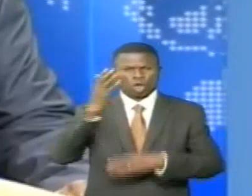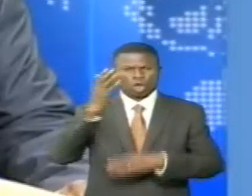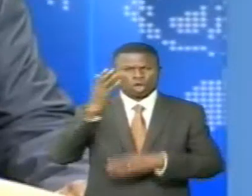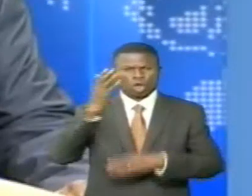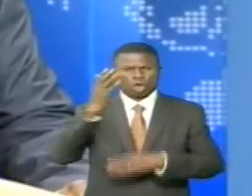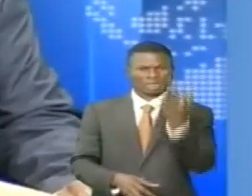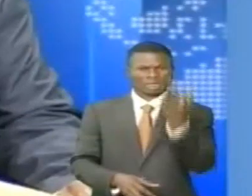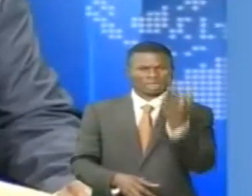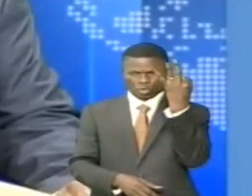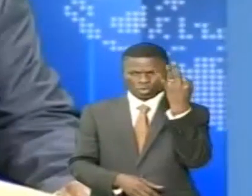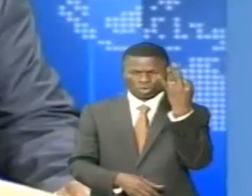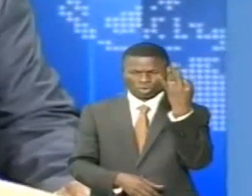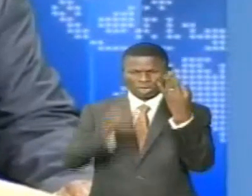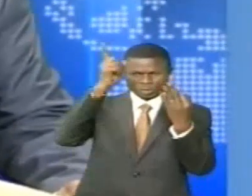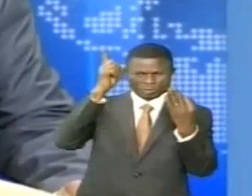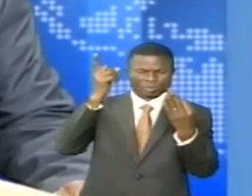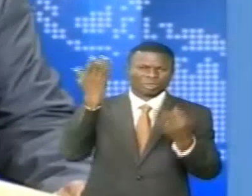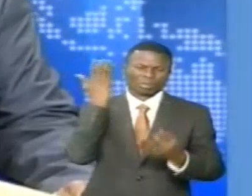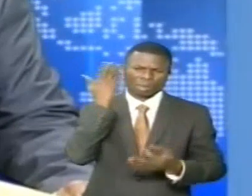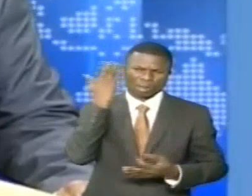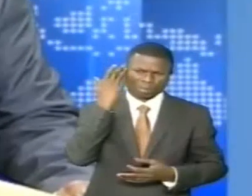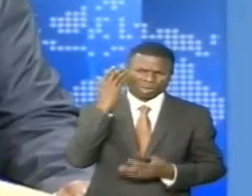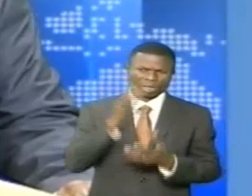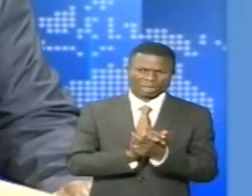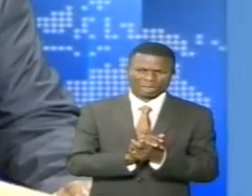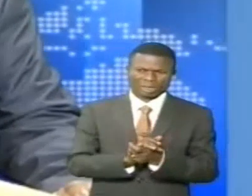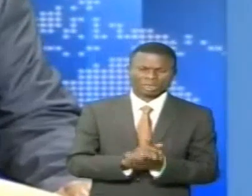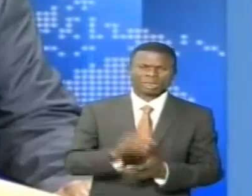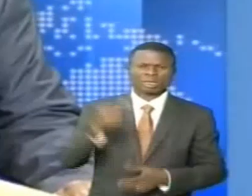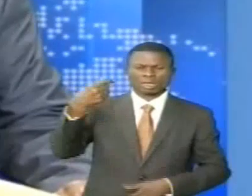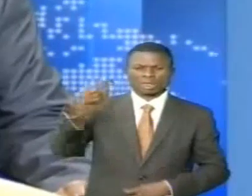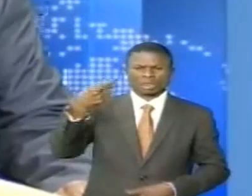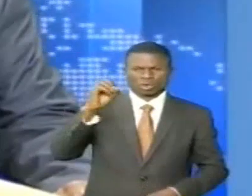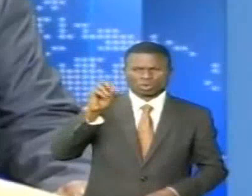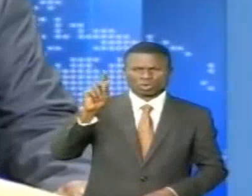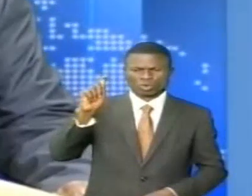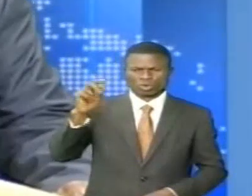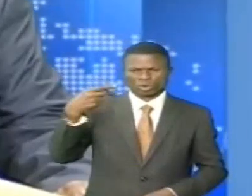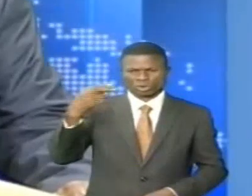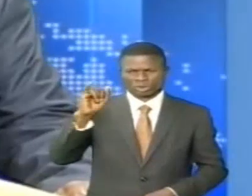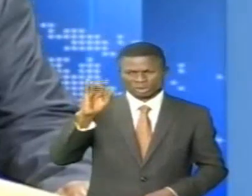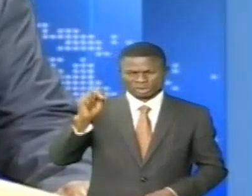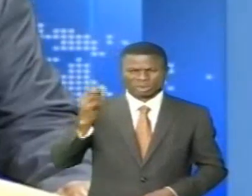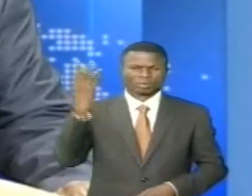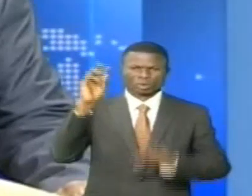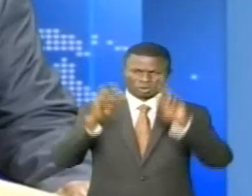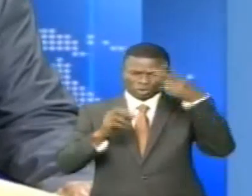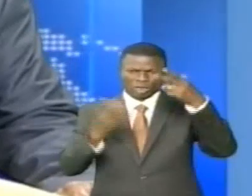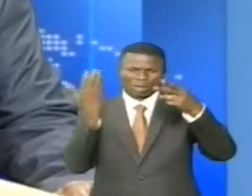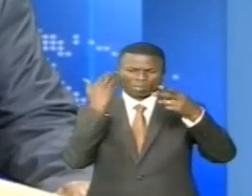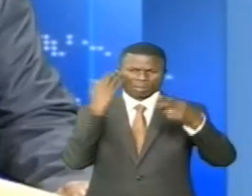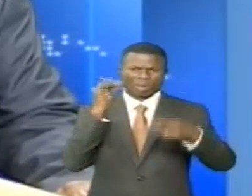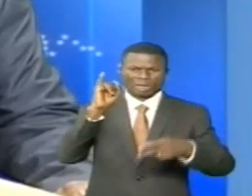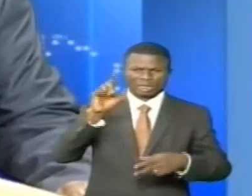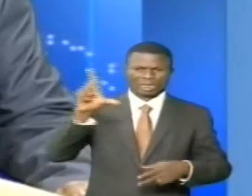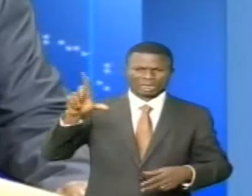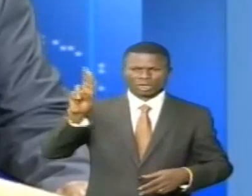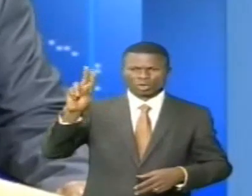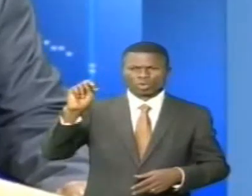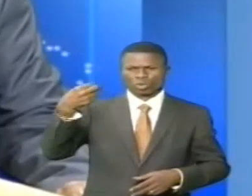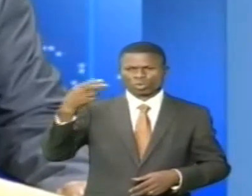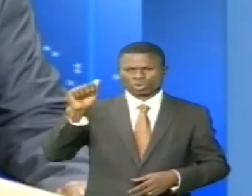3. 1. M. Kamachi Kirbin Gauthier. 2. M. Ilunga Temboa Bruno. 3.